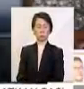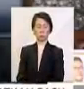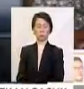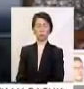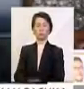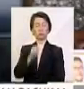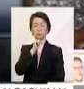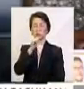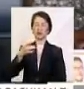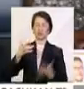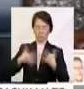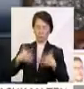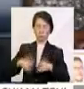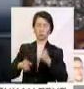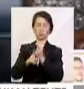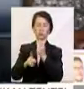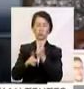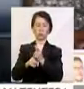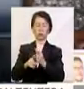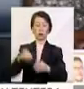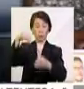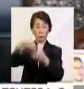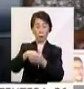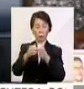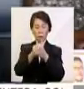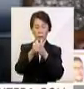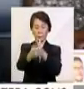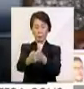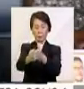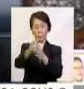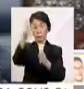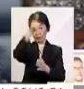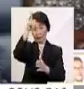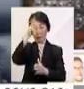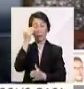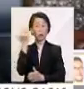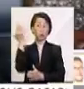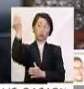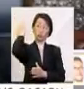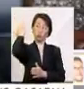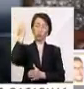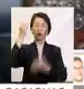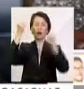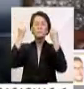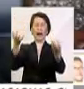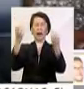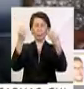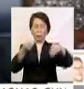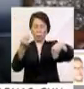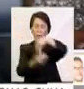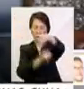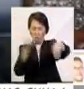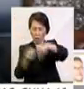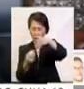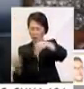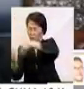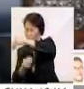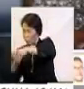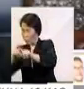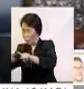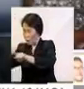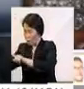Tidak dinafikan. Di dalam kepimpinan kerajaan terdahulu terdapat banyak transaksi yang menimbulkan